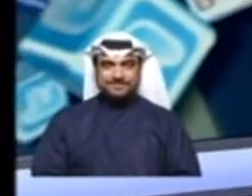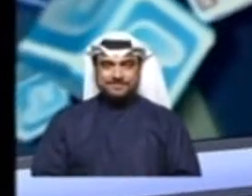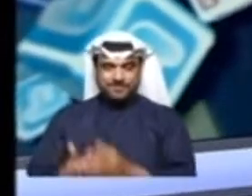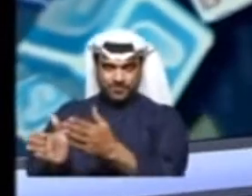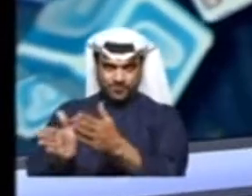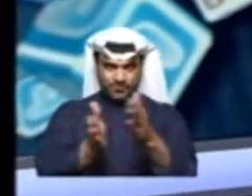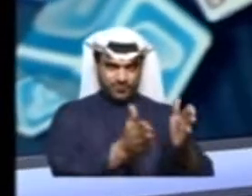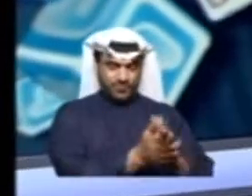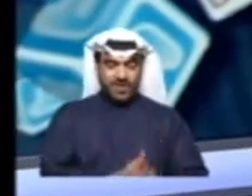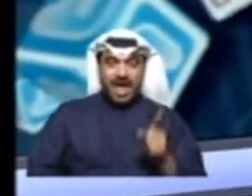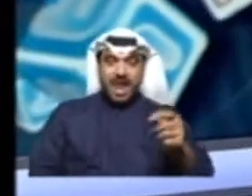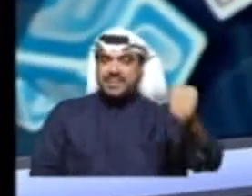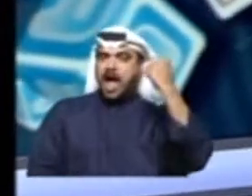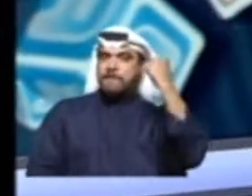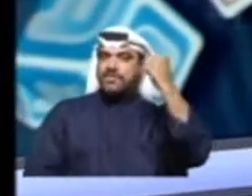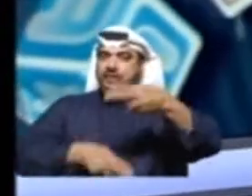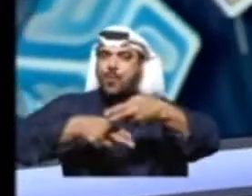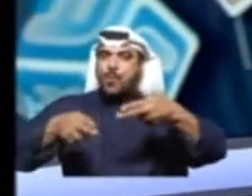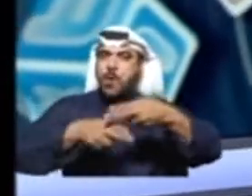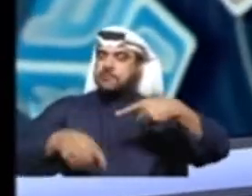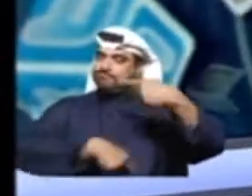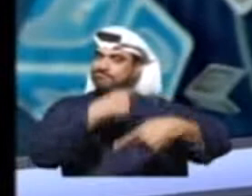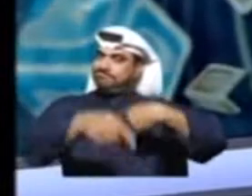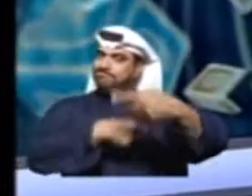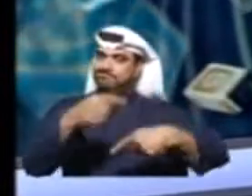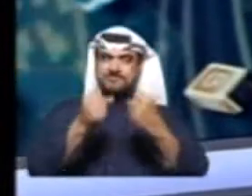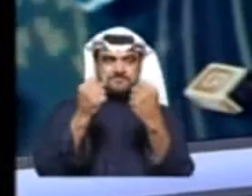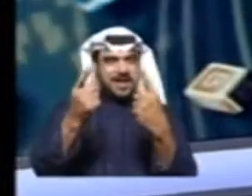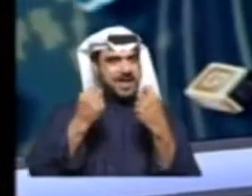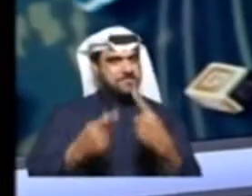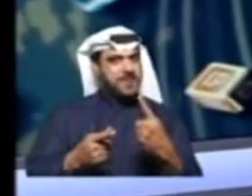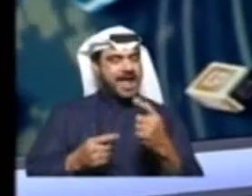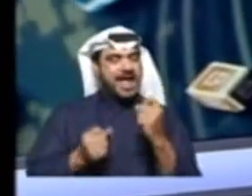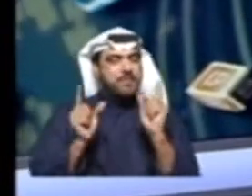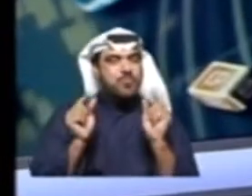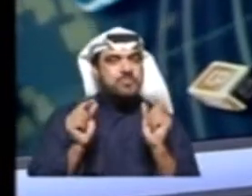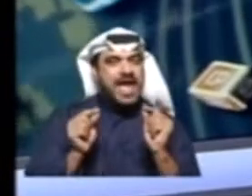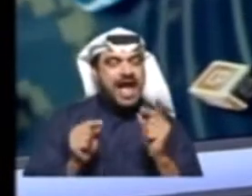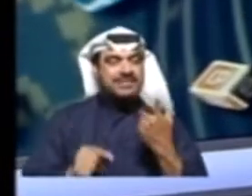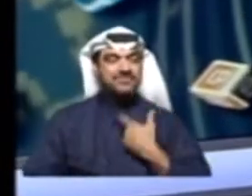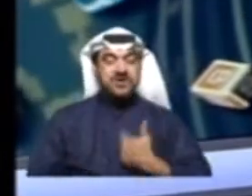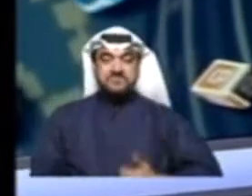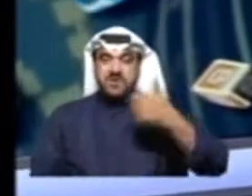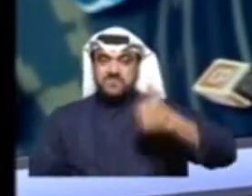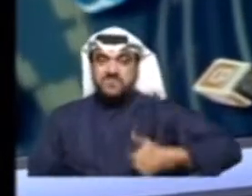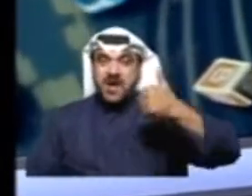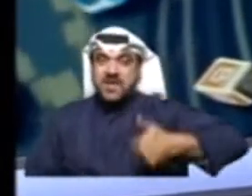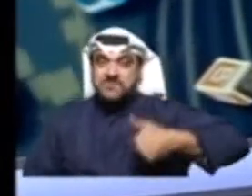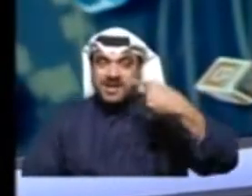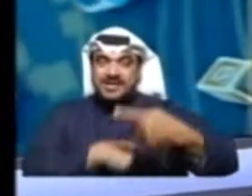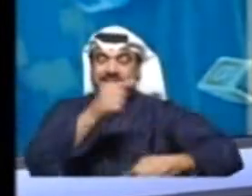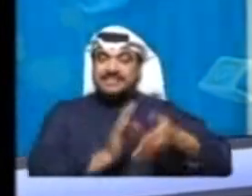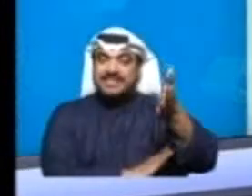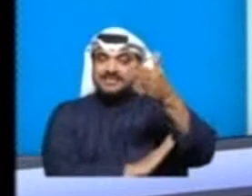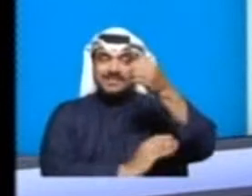يواصل أبطال الكويت تسجيل إنجازاتهم المشرفة وتسليم شعلة النجاح من يد إلى أخرى في مساعى مستمرة لرفع